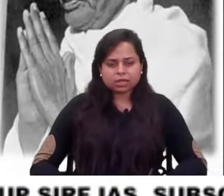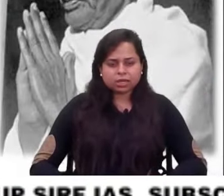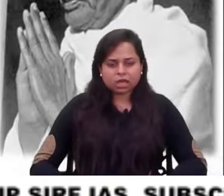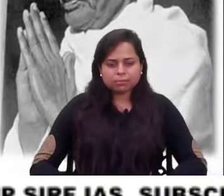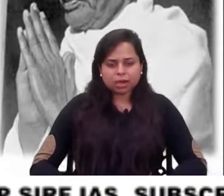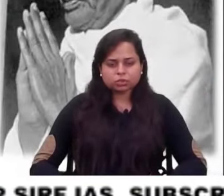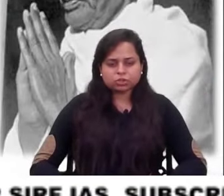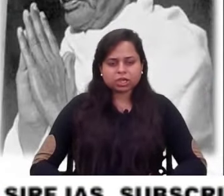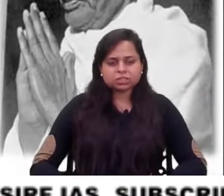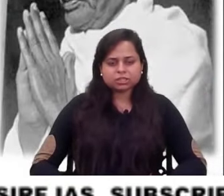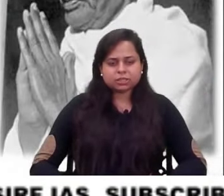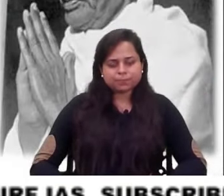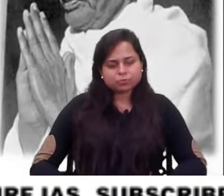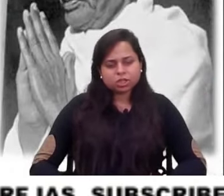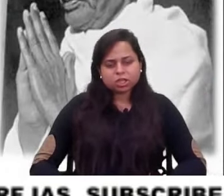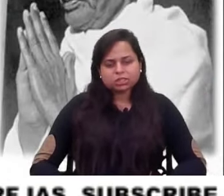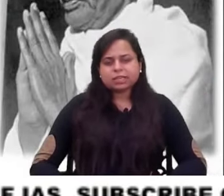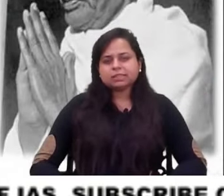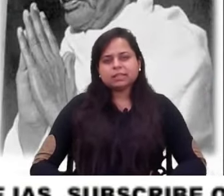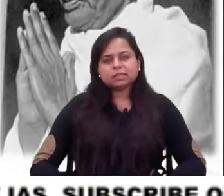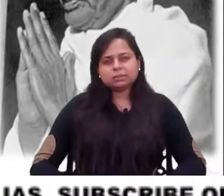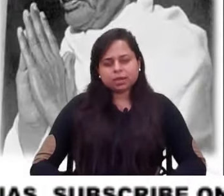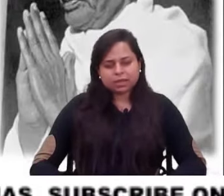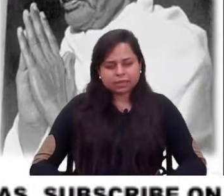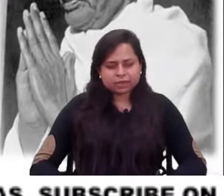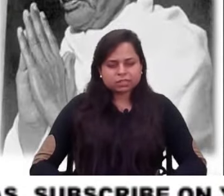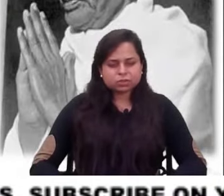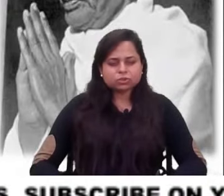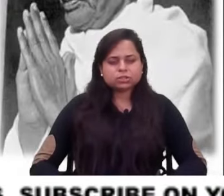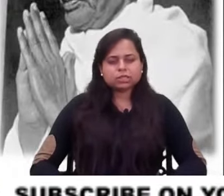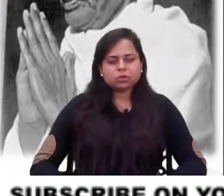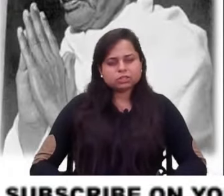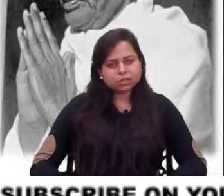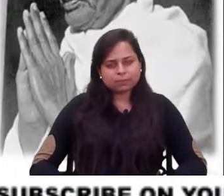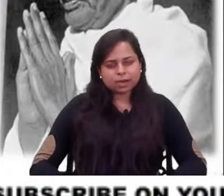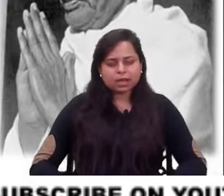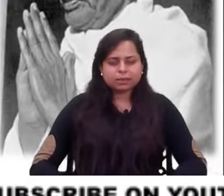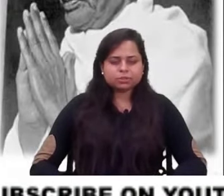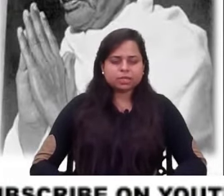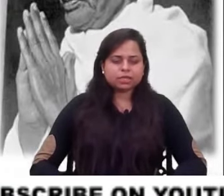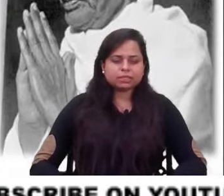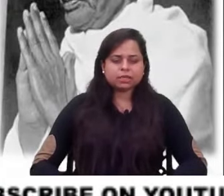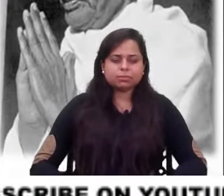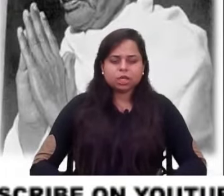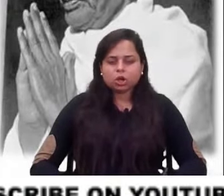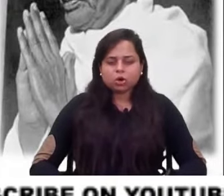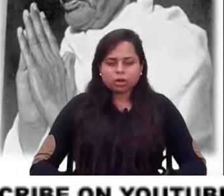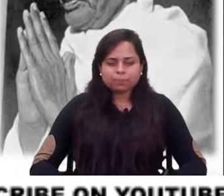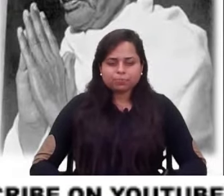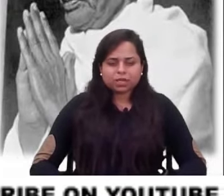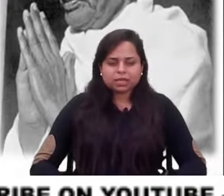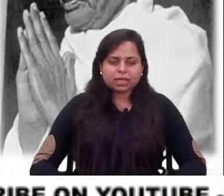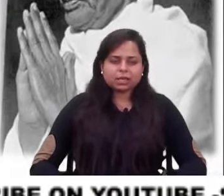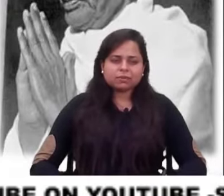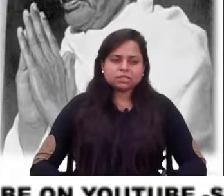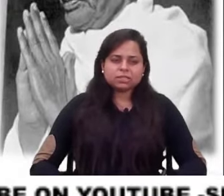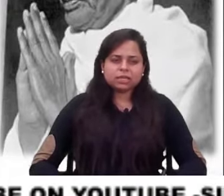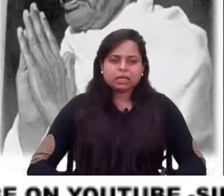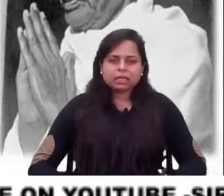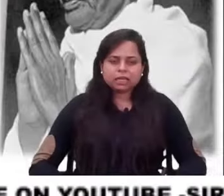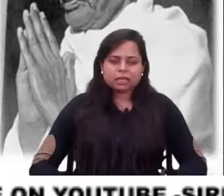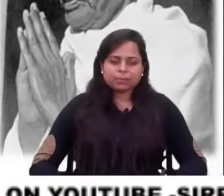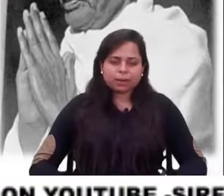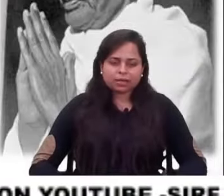लाल बहादुर शास्त्री के साथ में और यह